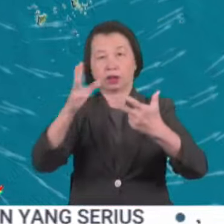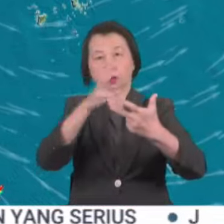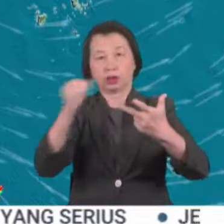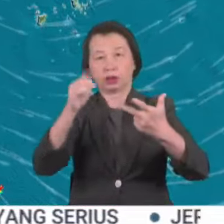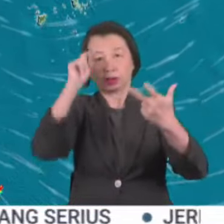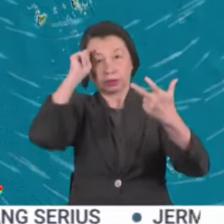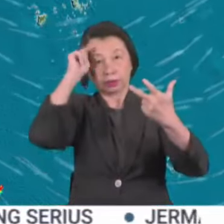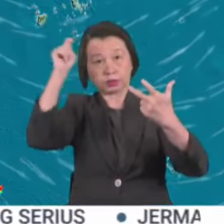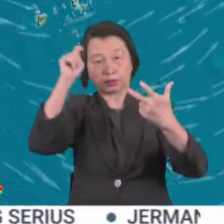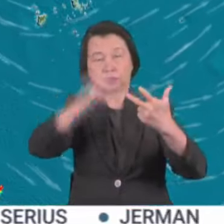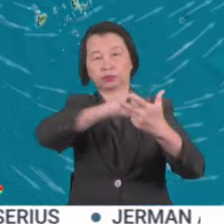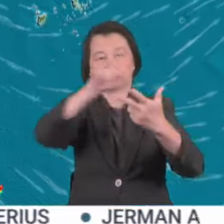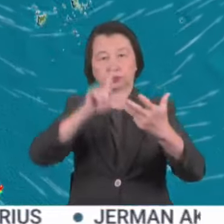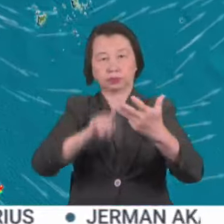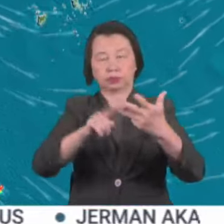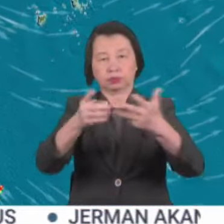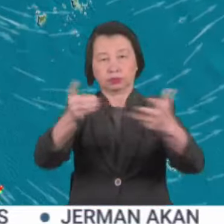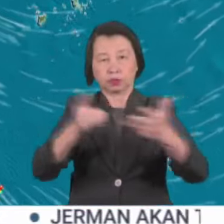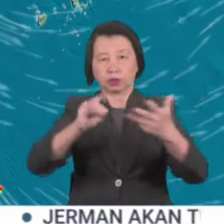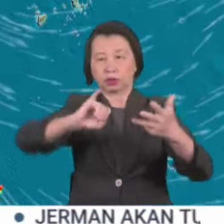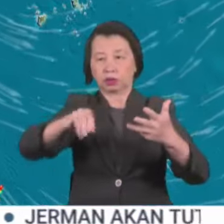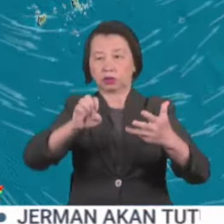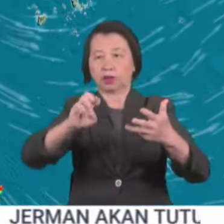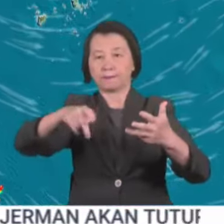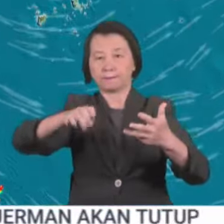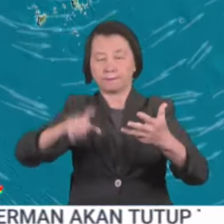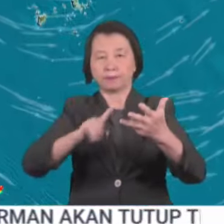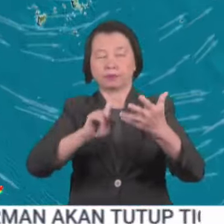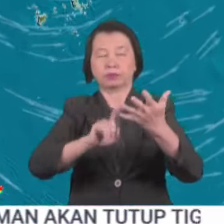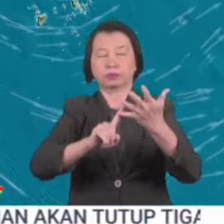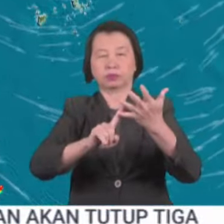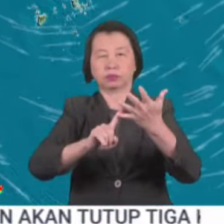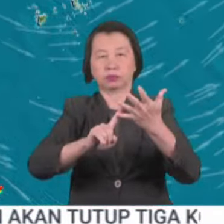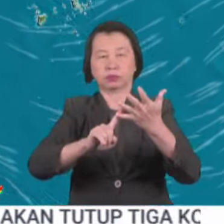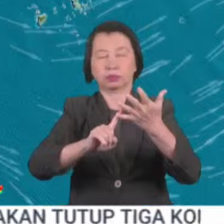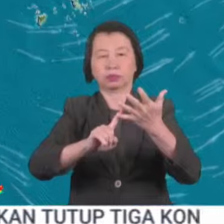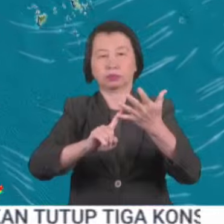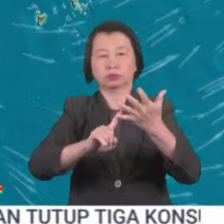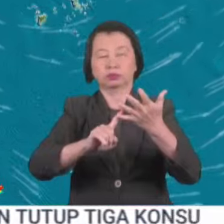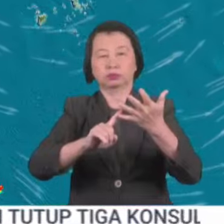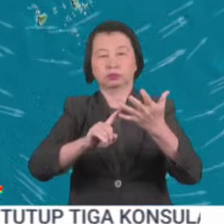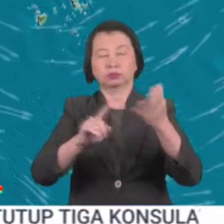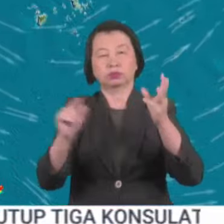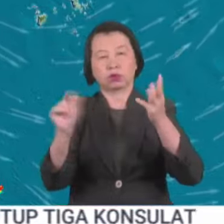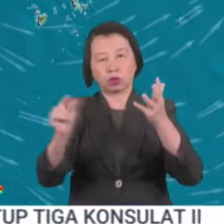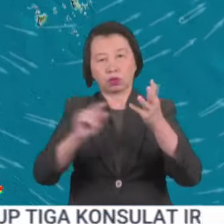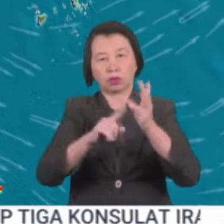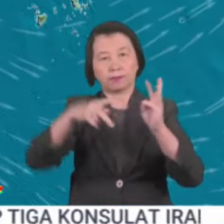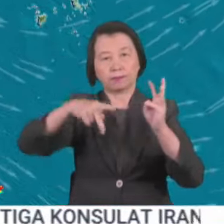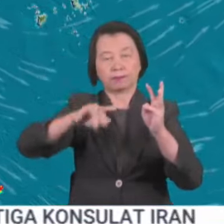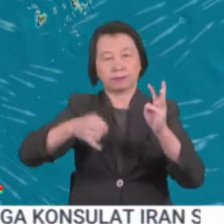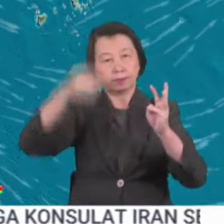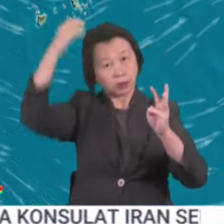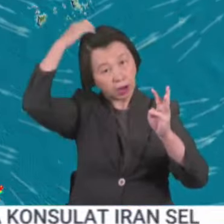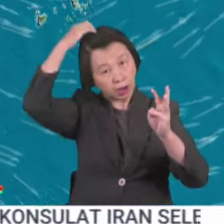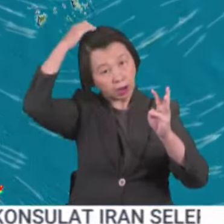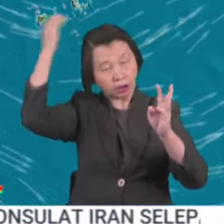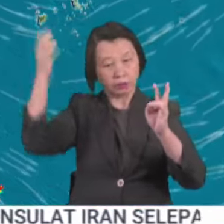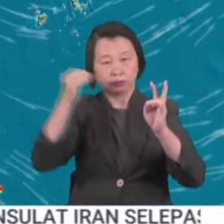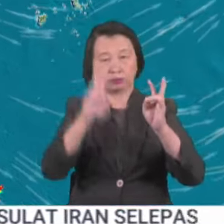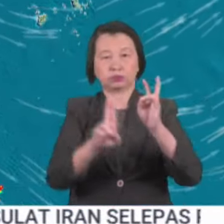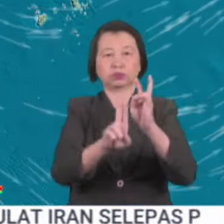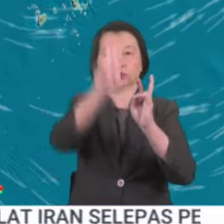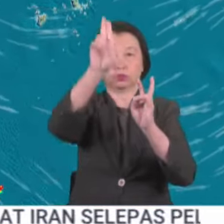selatan negeri Terengganu, diikuti di sekitar daerah Jempol dan Jelebu di negeri Sembilan, daerah Gombak dan Petaling di negeri Selangor, di